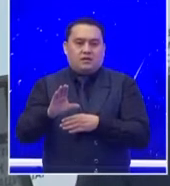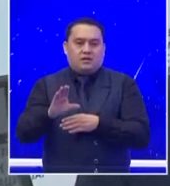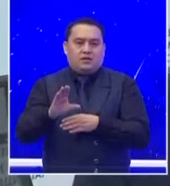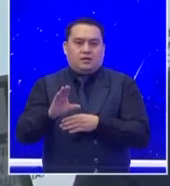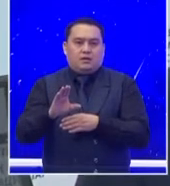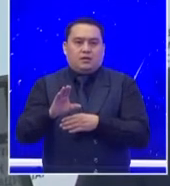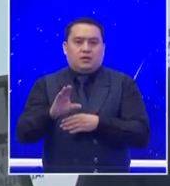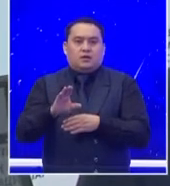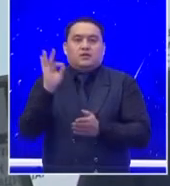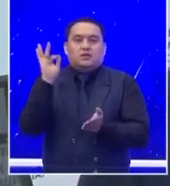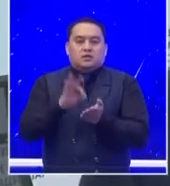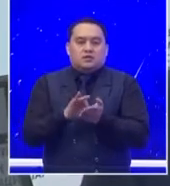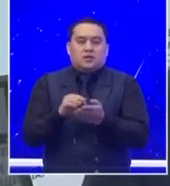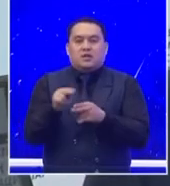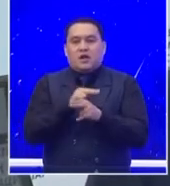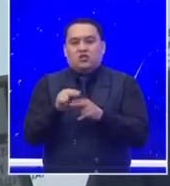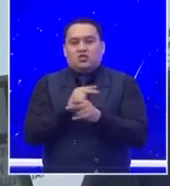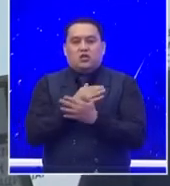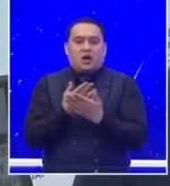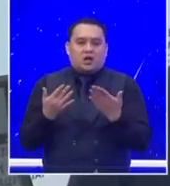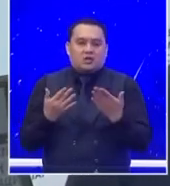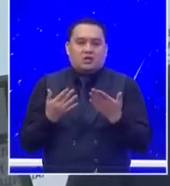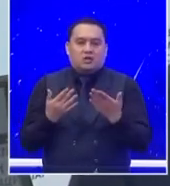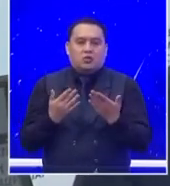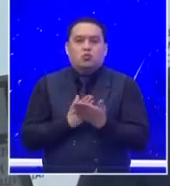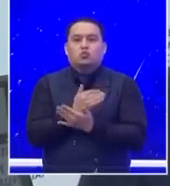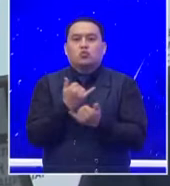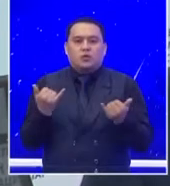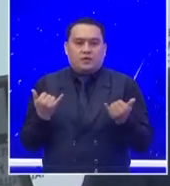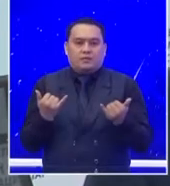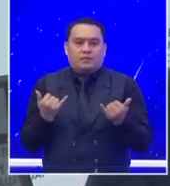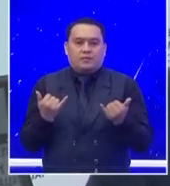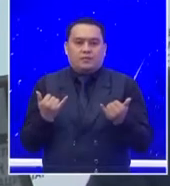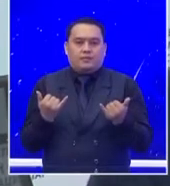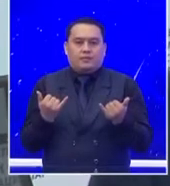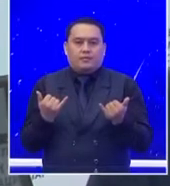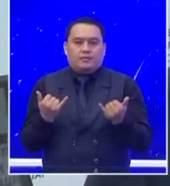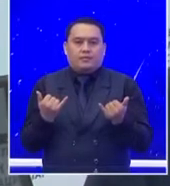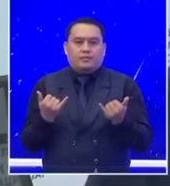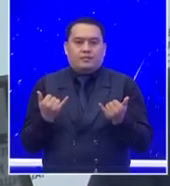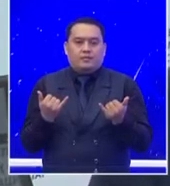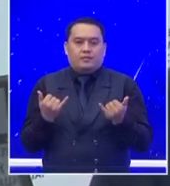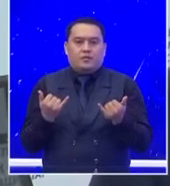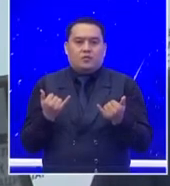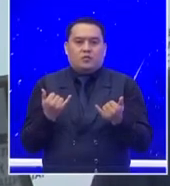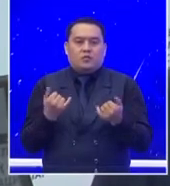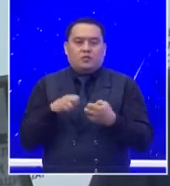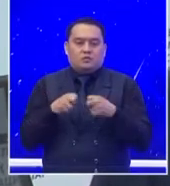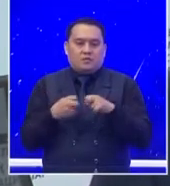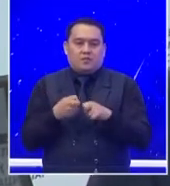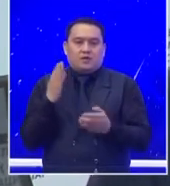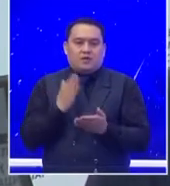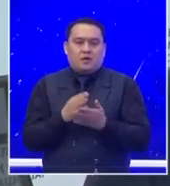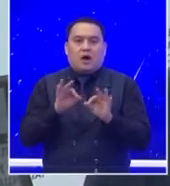с профилактической целью, там бывают разные моменты, и пройти данные услуги. То есть вот такие проблемы были у нас. Но